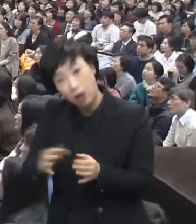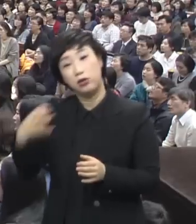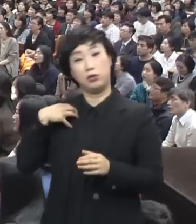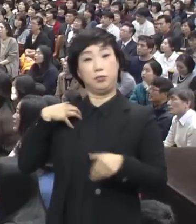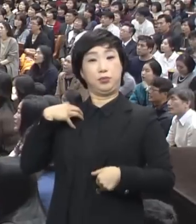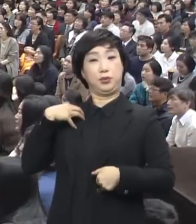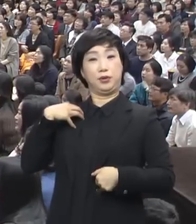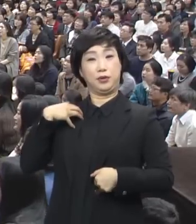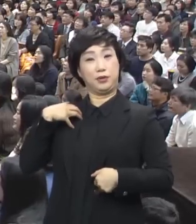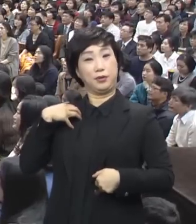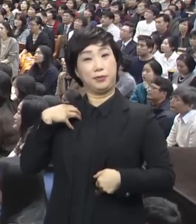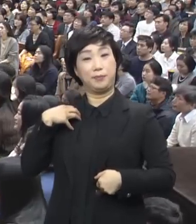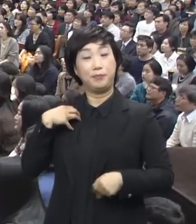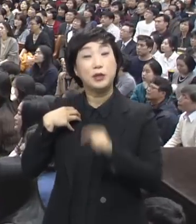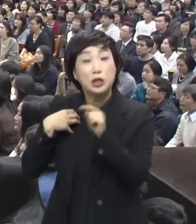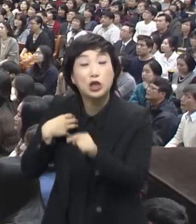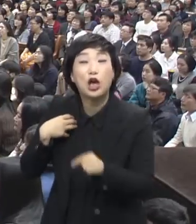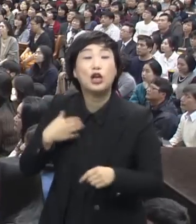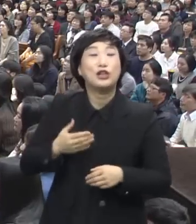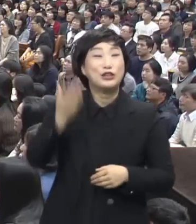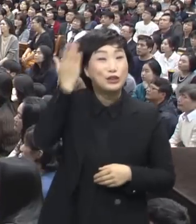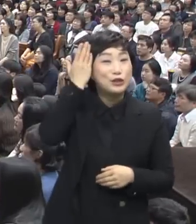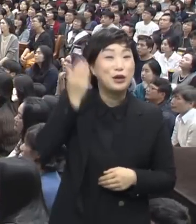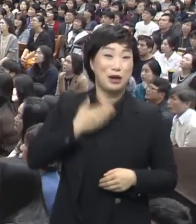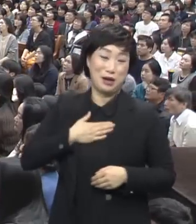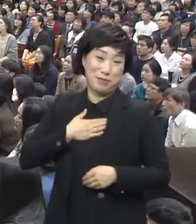것이다. 이게 지정우요.